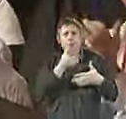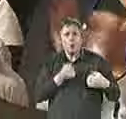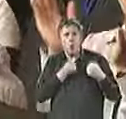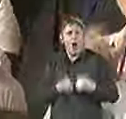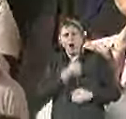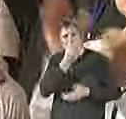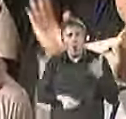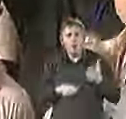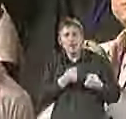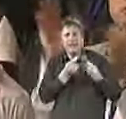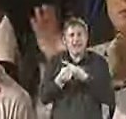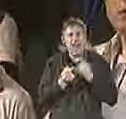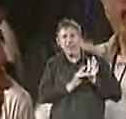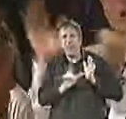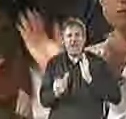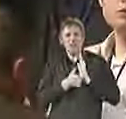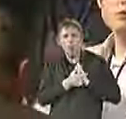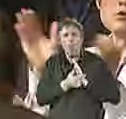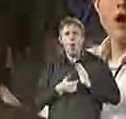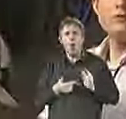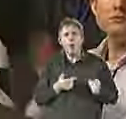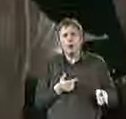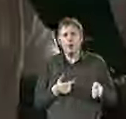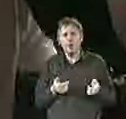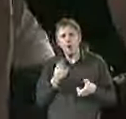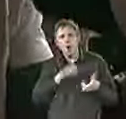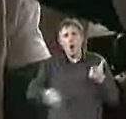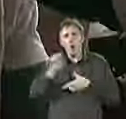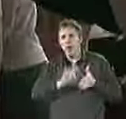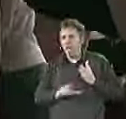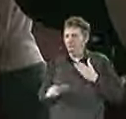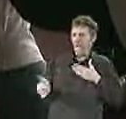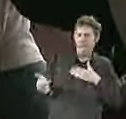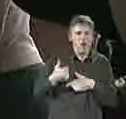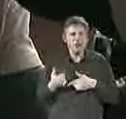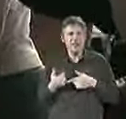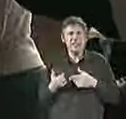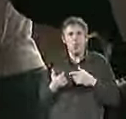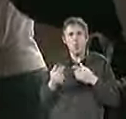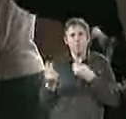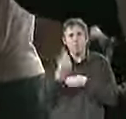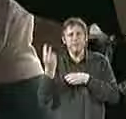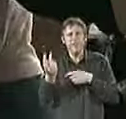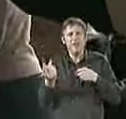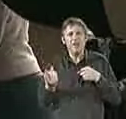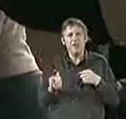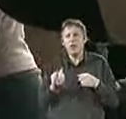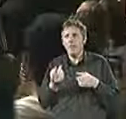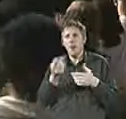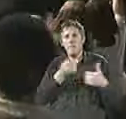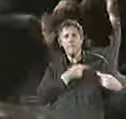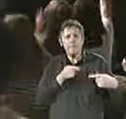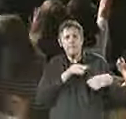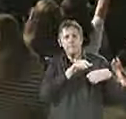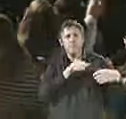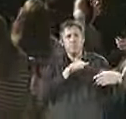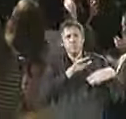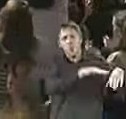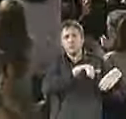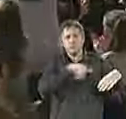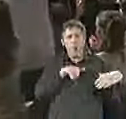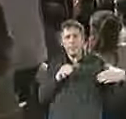c'est une trahison de l'idéal européen qui va bien au-delà des intérêts de nos partis politiques.